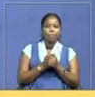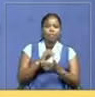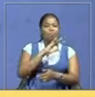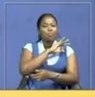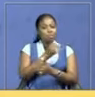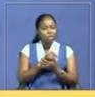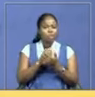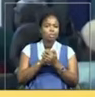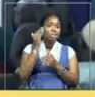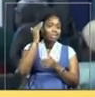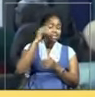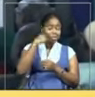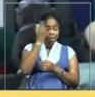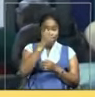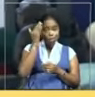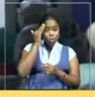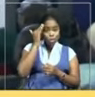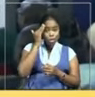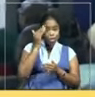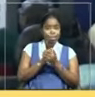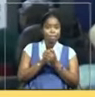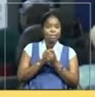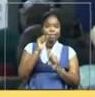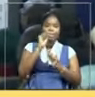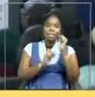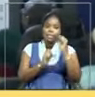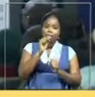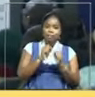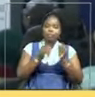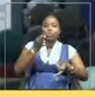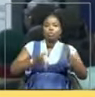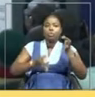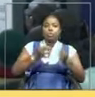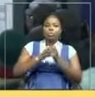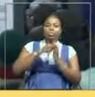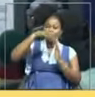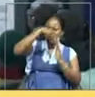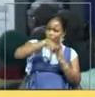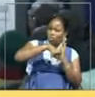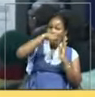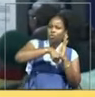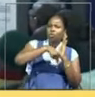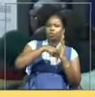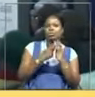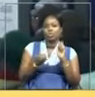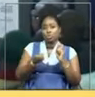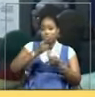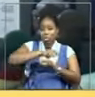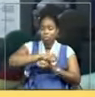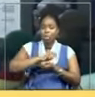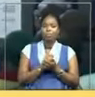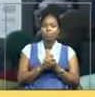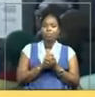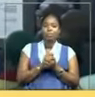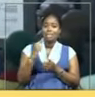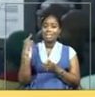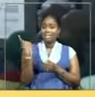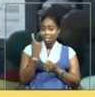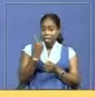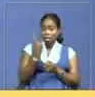reconnaître que notre système judiciaire a besoin d'une profonde refondation que seelle une approche